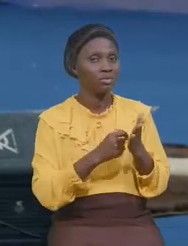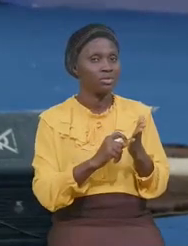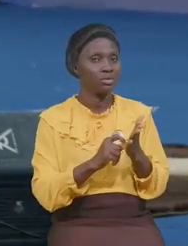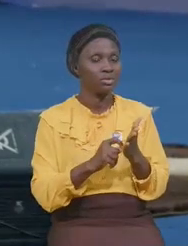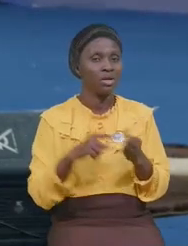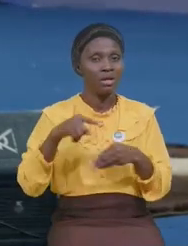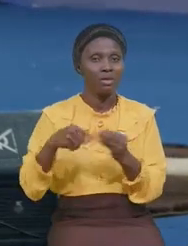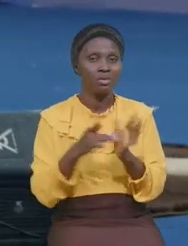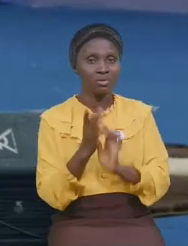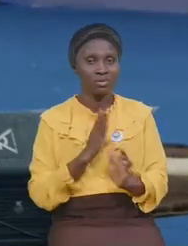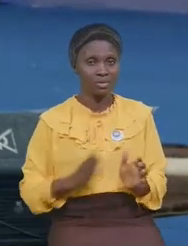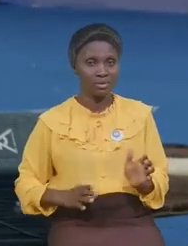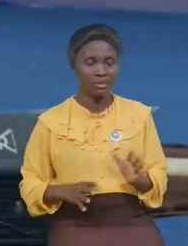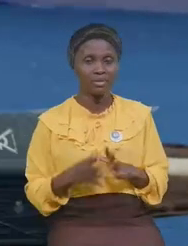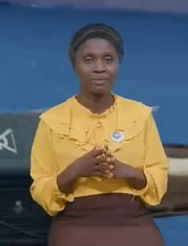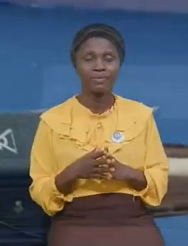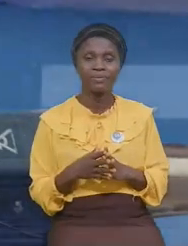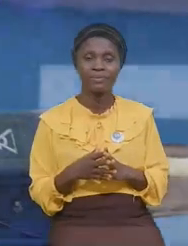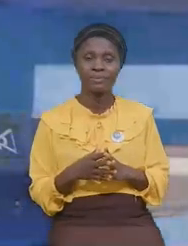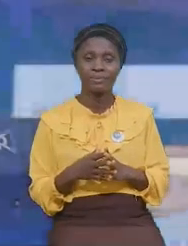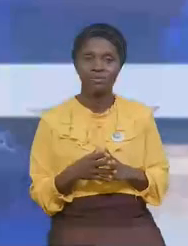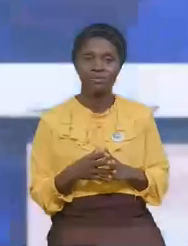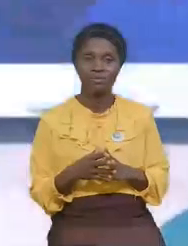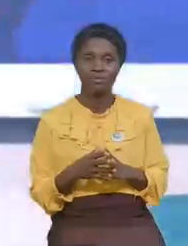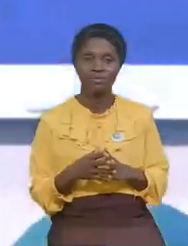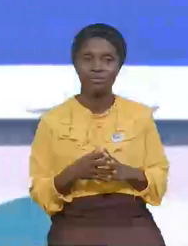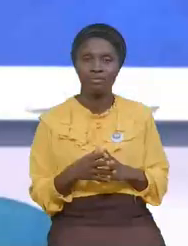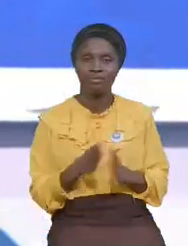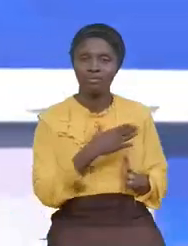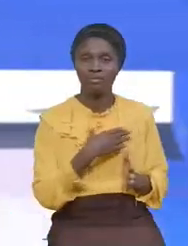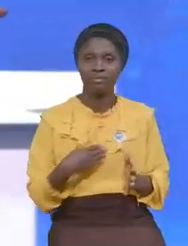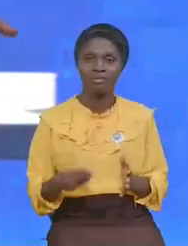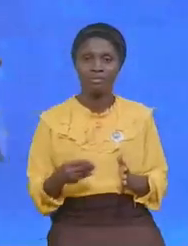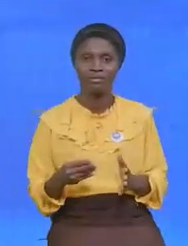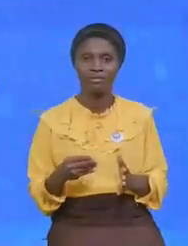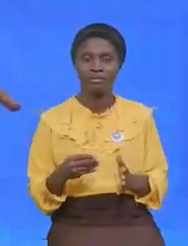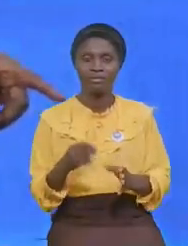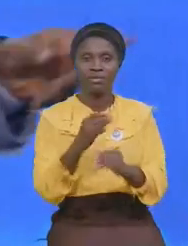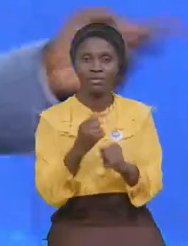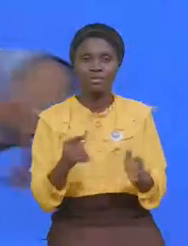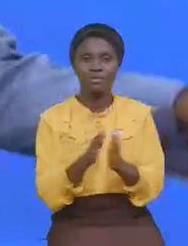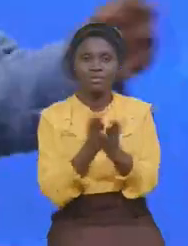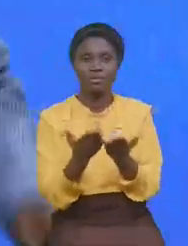Nous allons voir ce qui est écrit du Seigneur Jésus-Christ. Il a pris le livre de Dieu